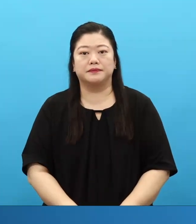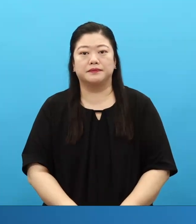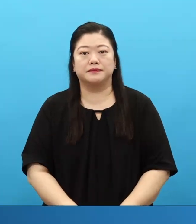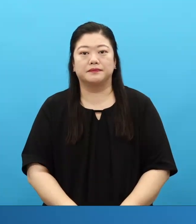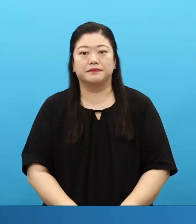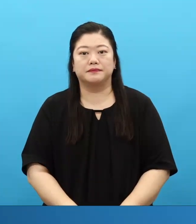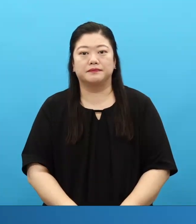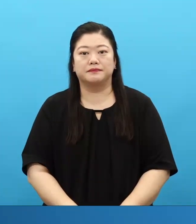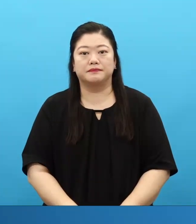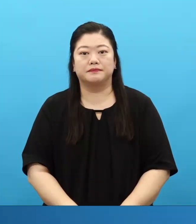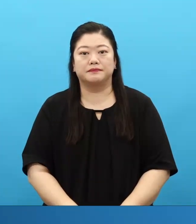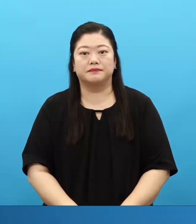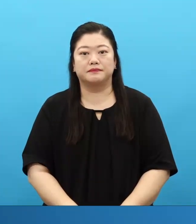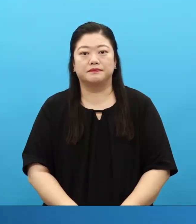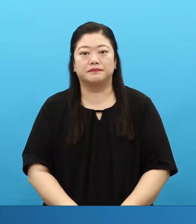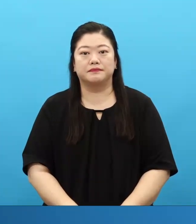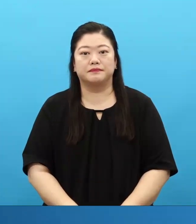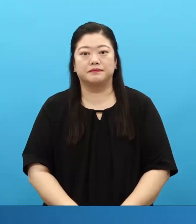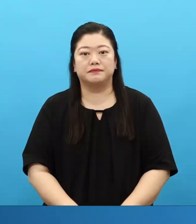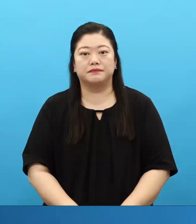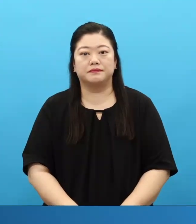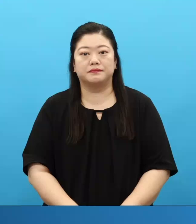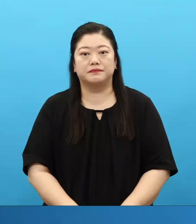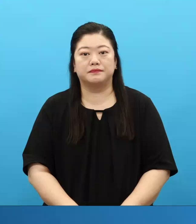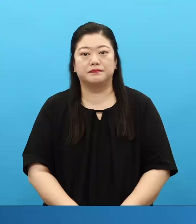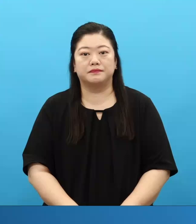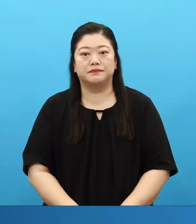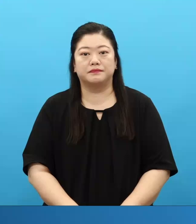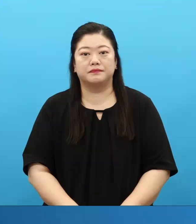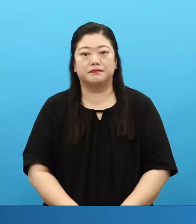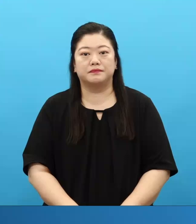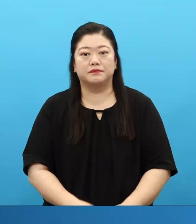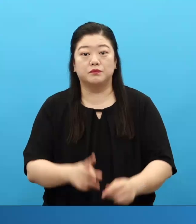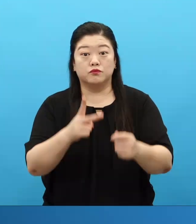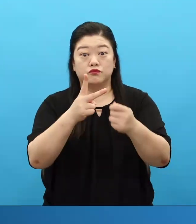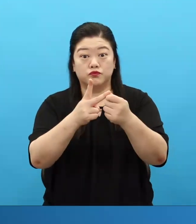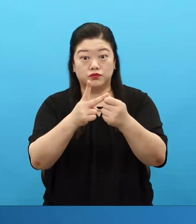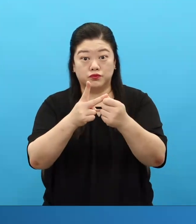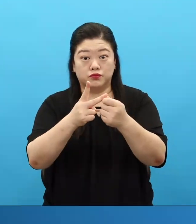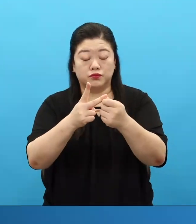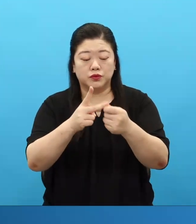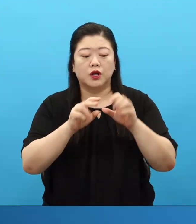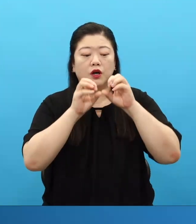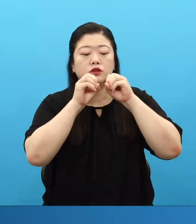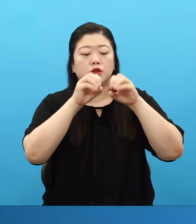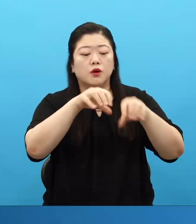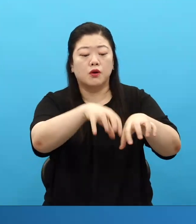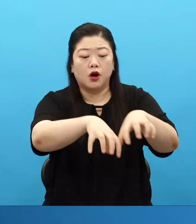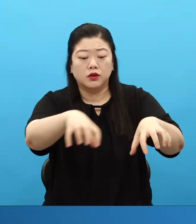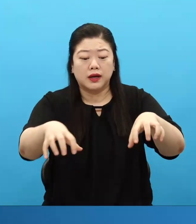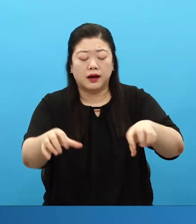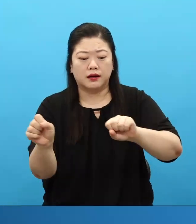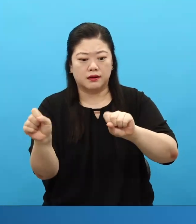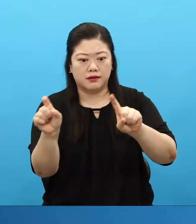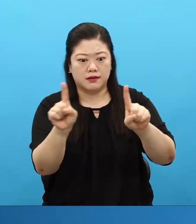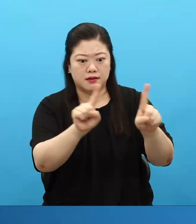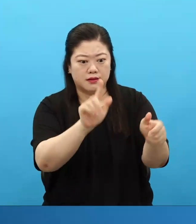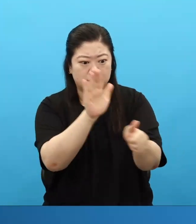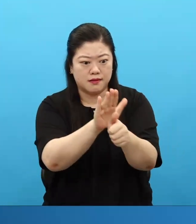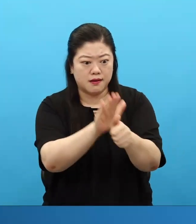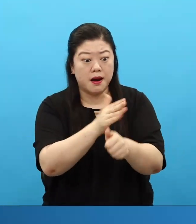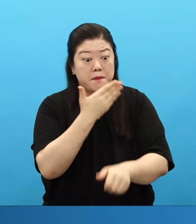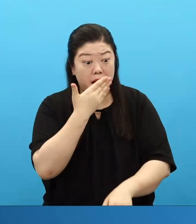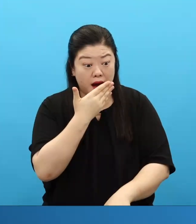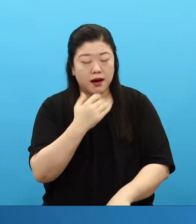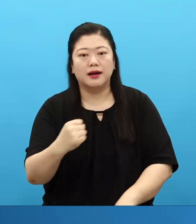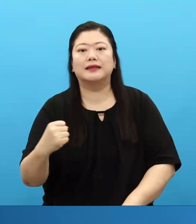우리는 현장 살리는 힘을 가지게 And we 됩니다. also have the power to save the field. 틀림없이 그렇습니다.